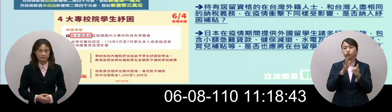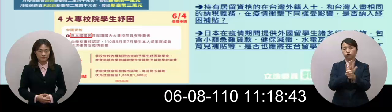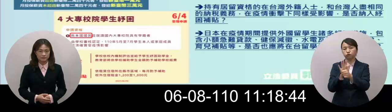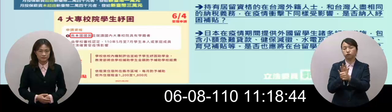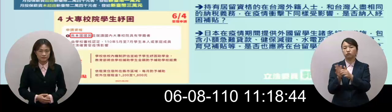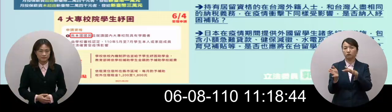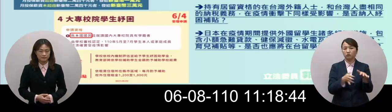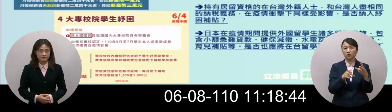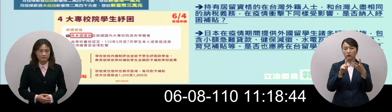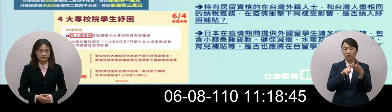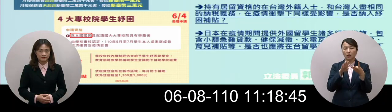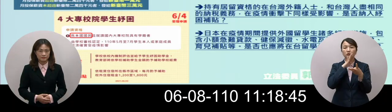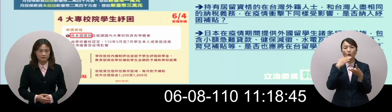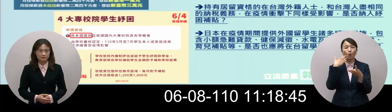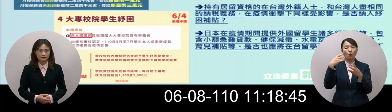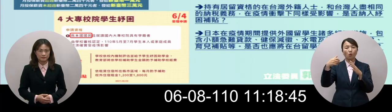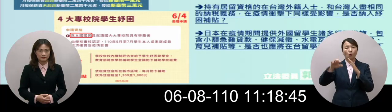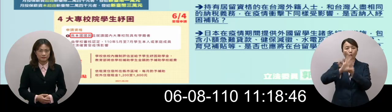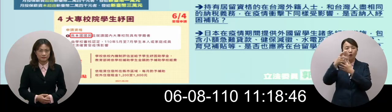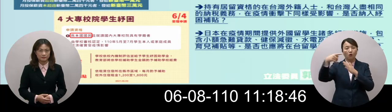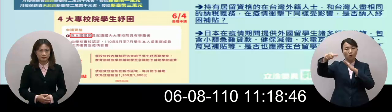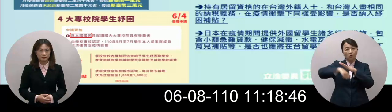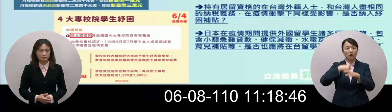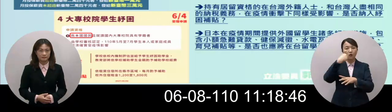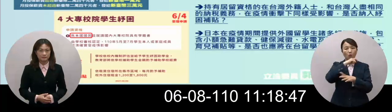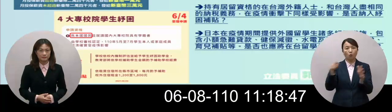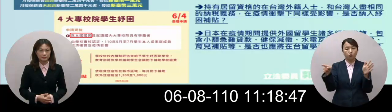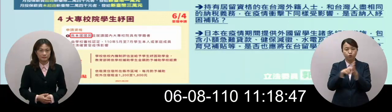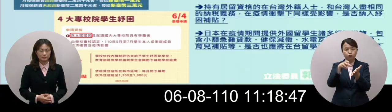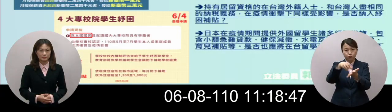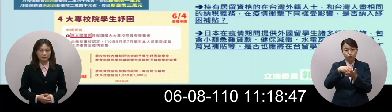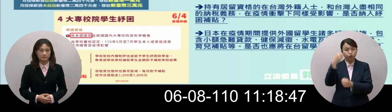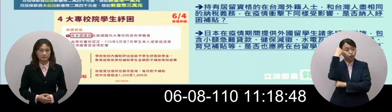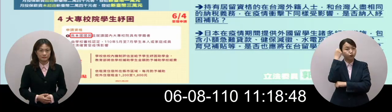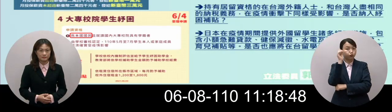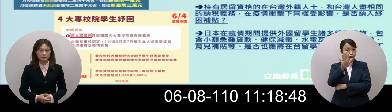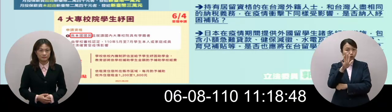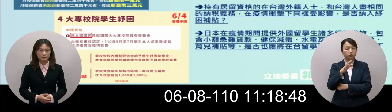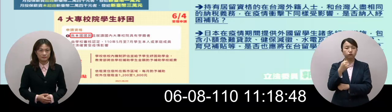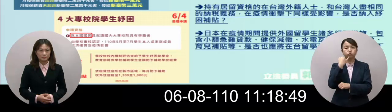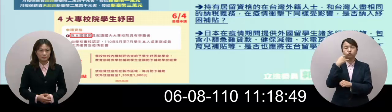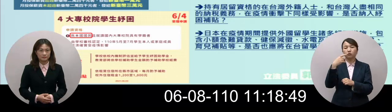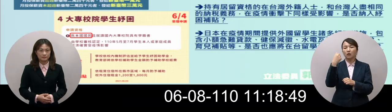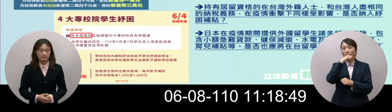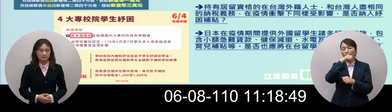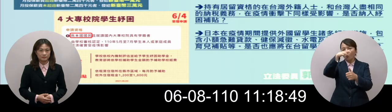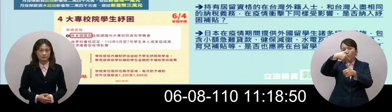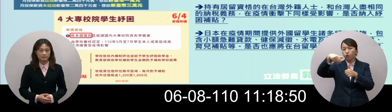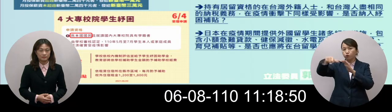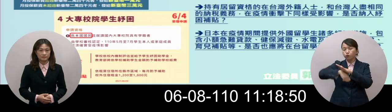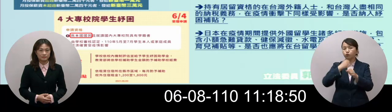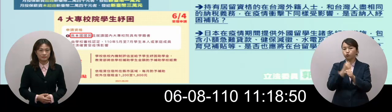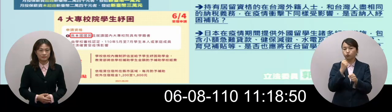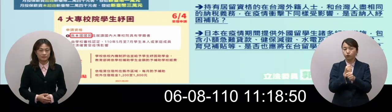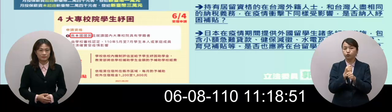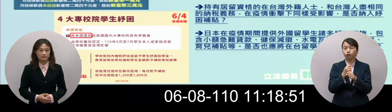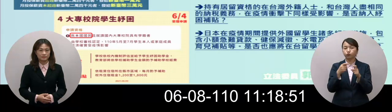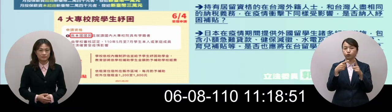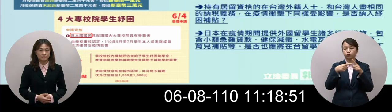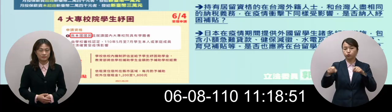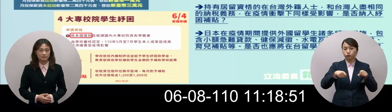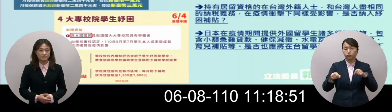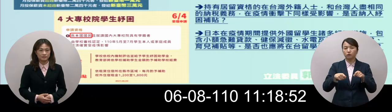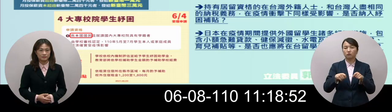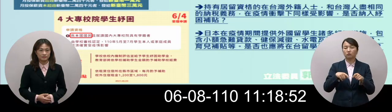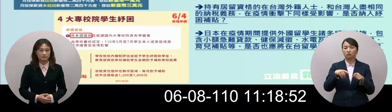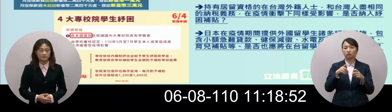就是拥有永久居留证或在国的留学生，站在我们揽才的需求，站在我们留才的部分，站在我们的人口政策的部